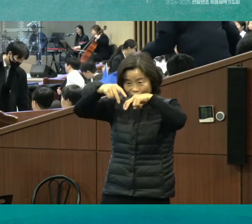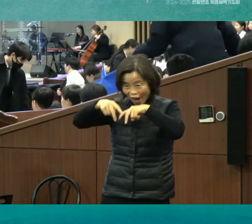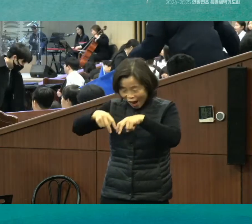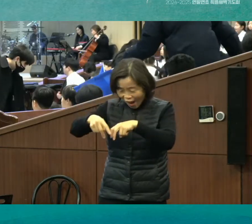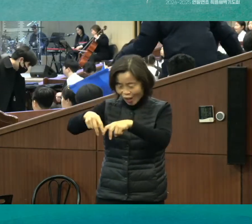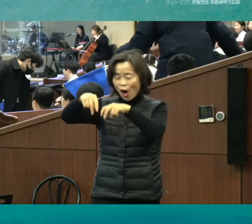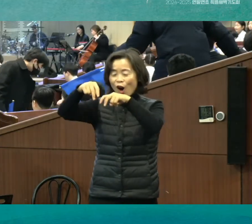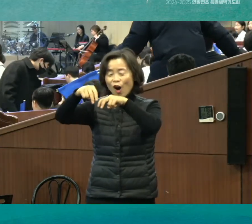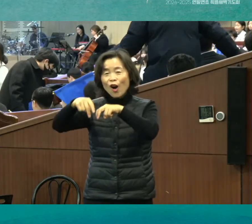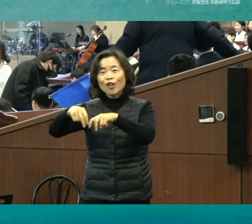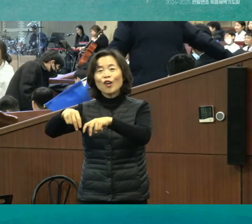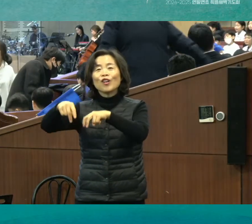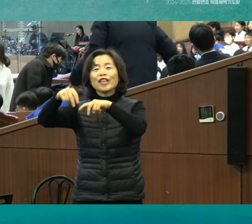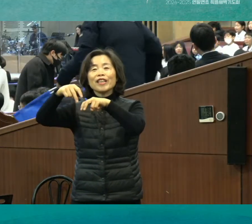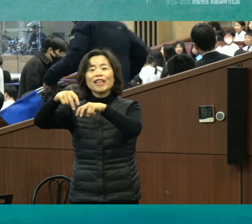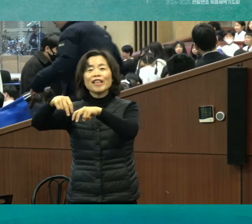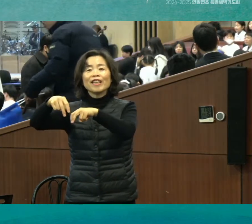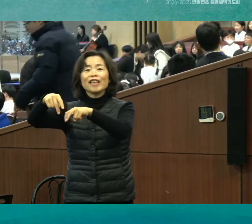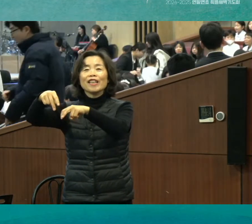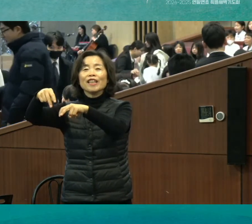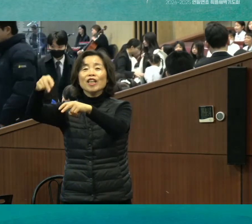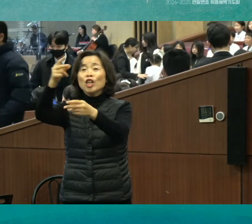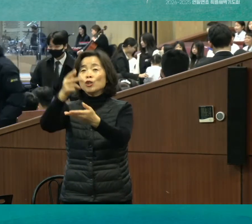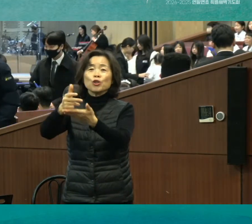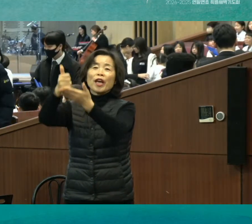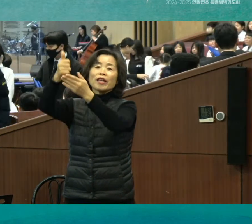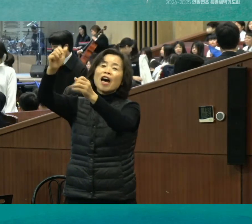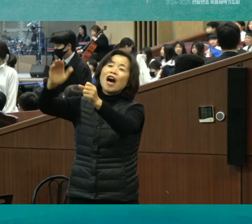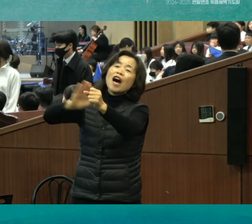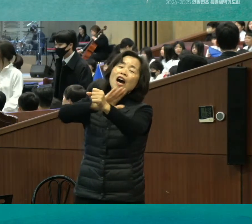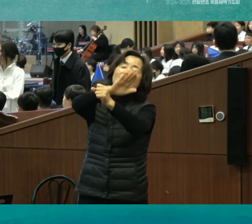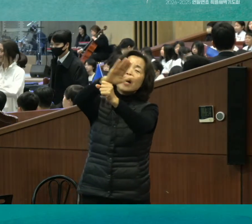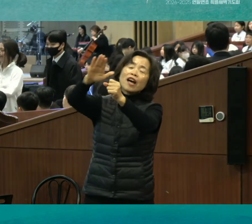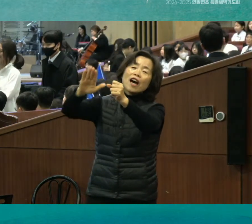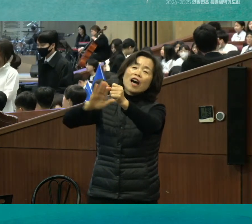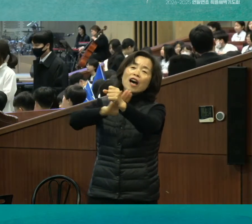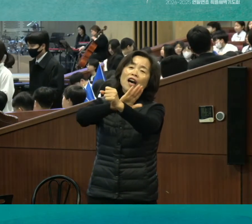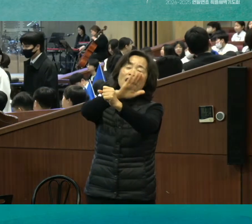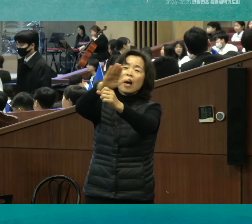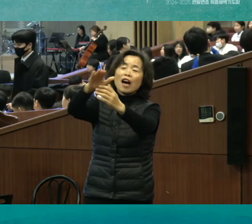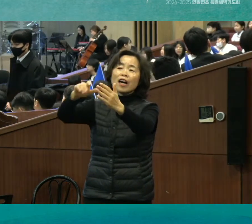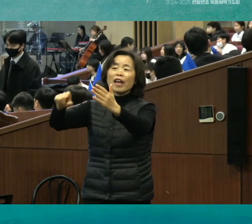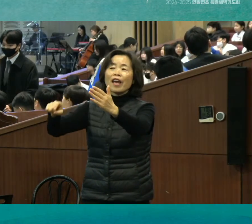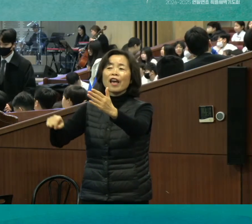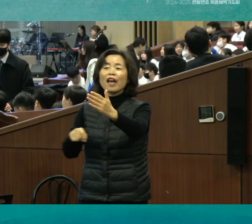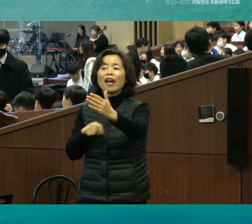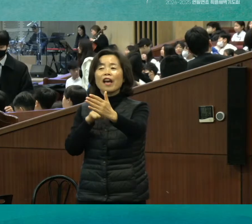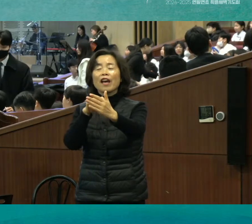일어나 걸으리. 주의 사랑 안에